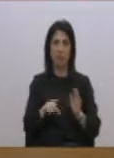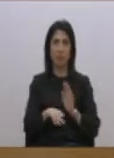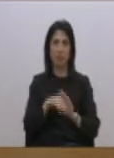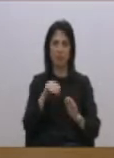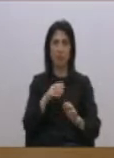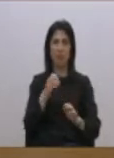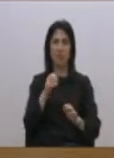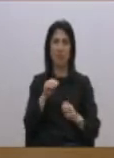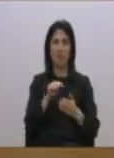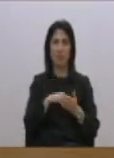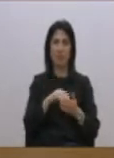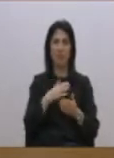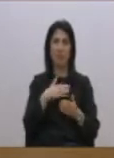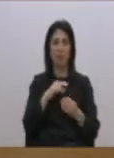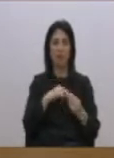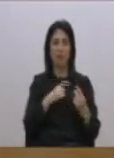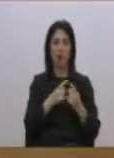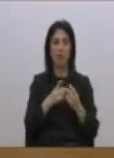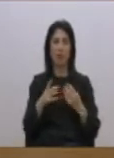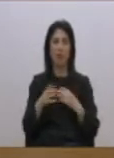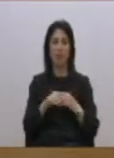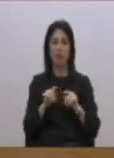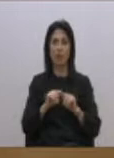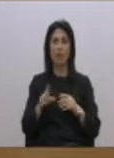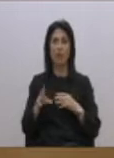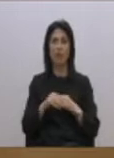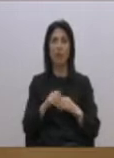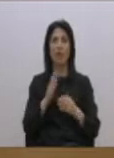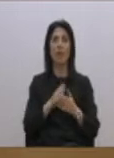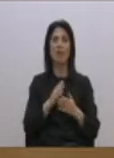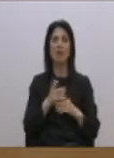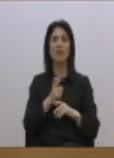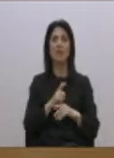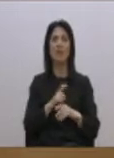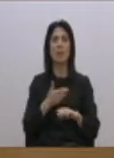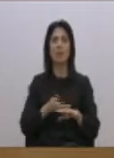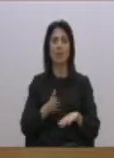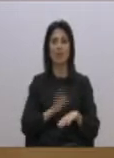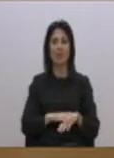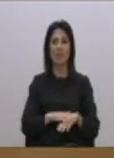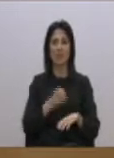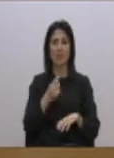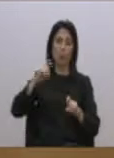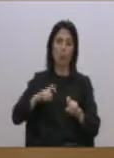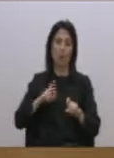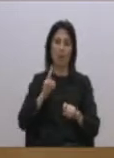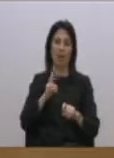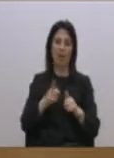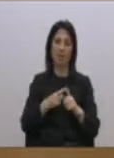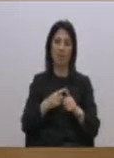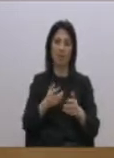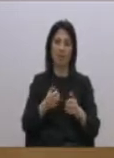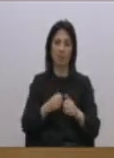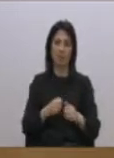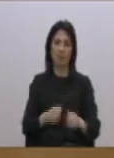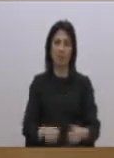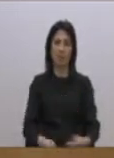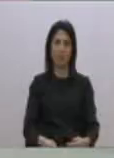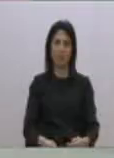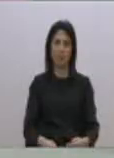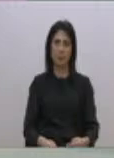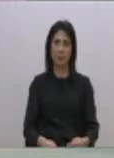სადაც კიდევ ვიმეორებ ჩემს კოლეგებთან ერთად ოპოზიციონერთან, ეს არის ძალიან ძიმე და კიდევ ერთი ნაბიჯი უკან სატუსის მიღების კონტექსში.